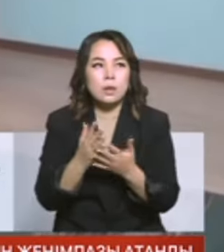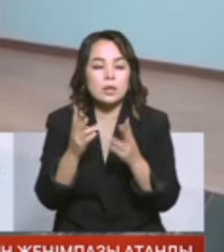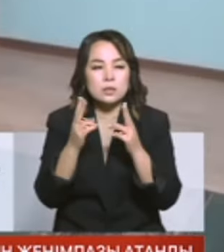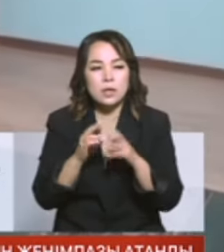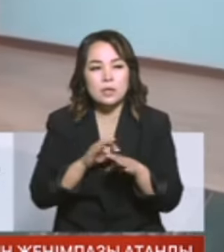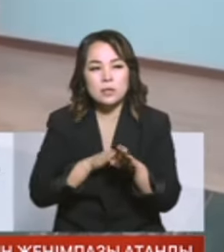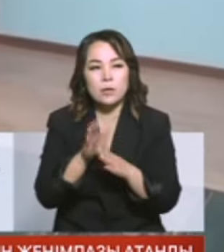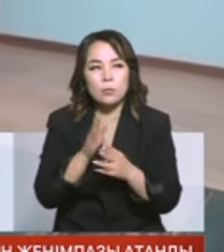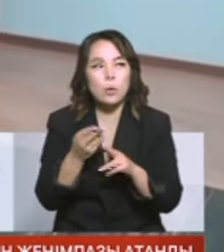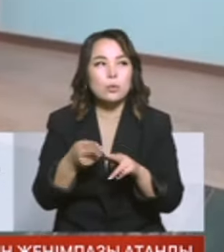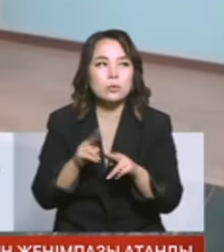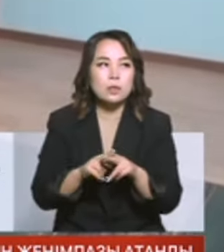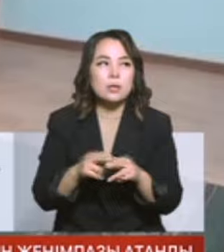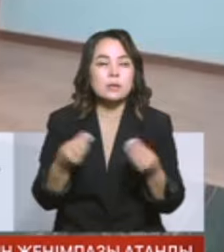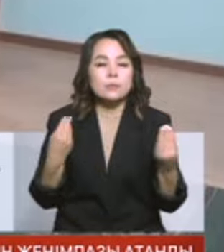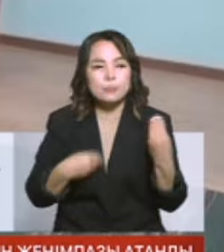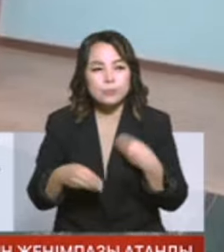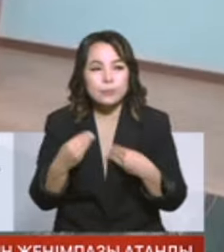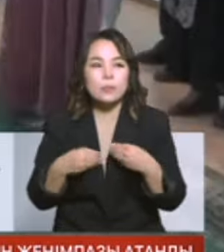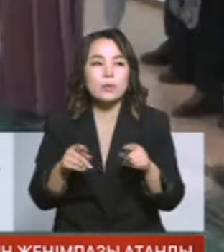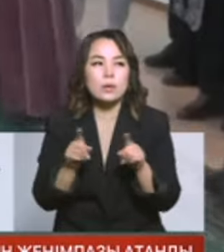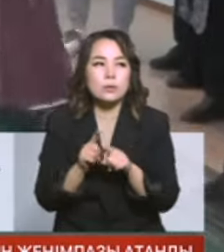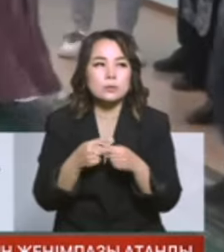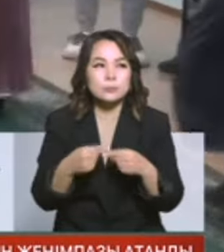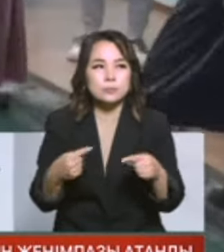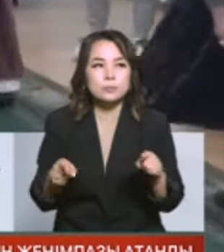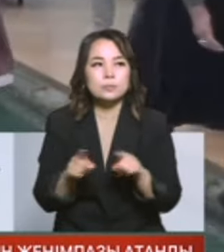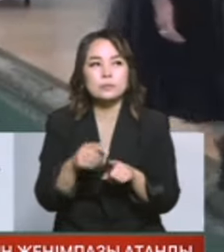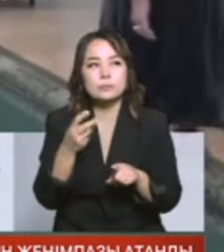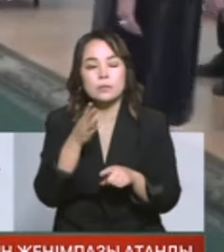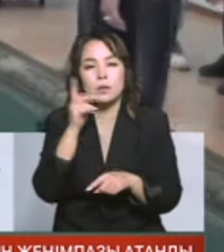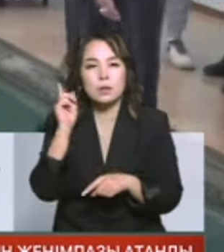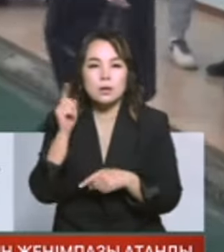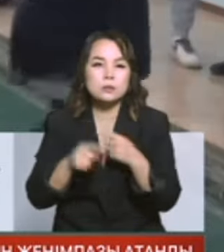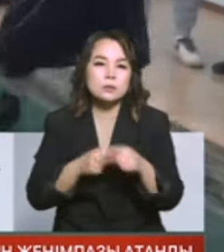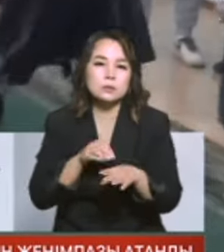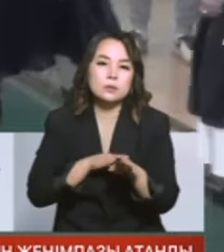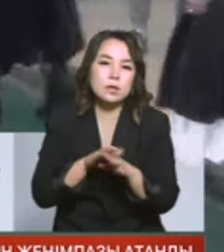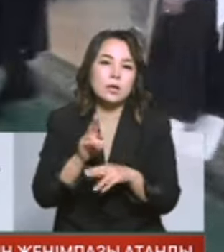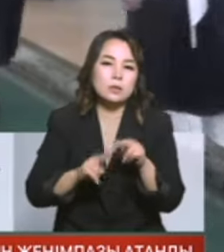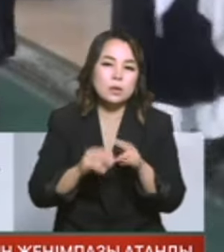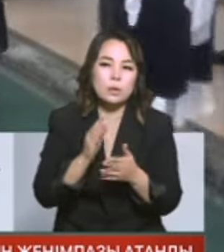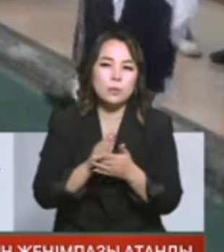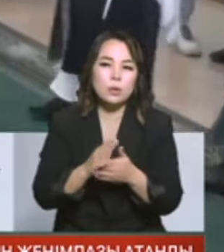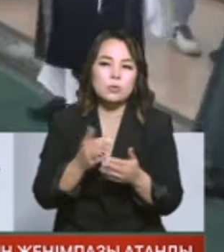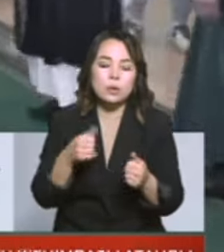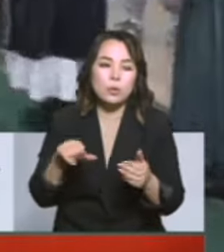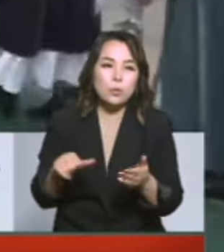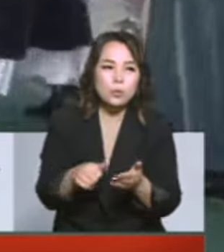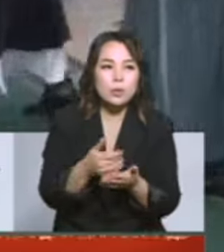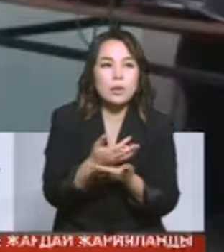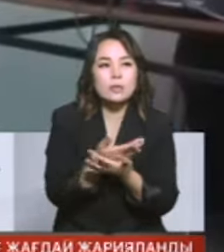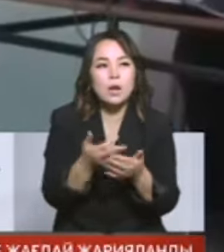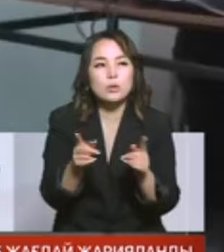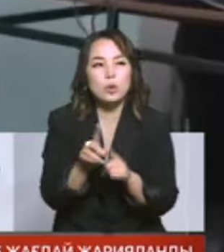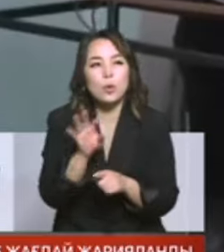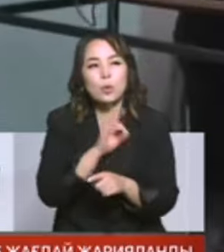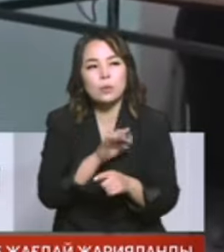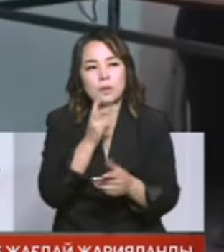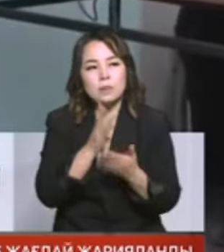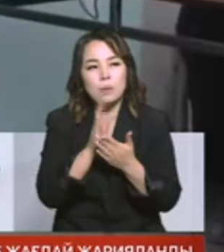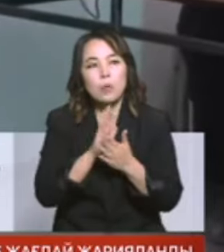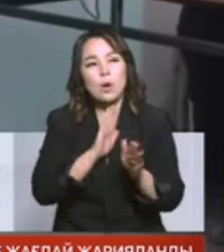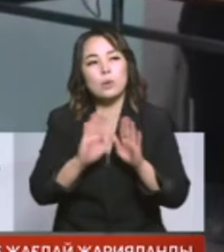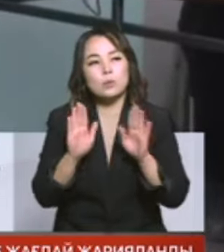зерттеушілер. Сол сияқты кимешек пен түскиізде де осыдан бірнеше ғасыр бұрын салынған ой өрнек қазірде қолданылып келеді.